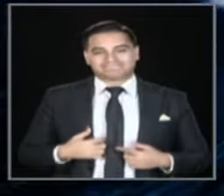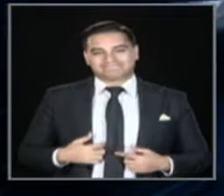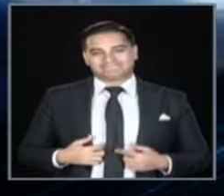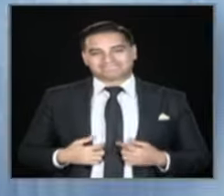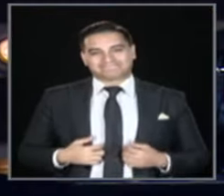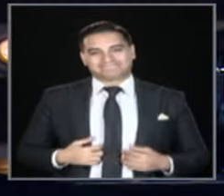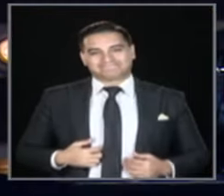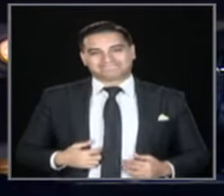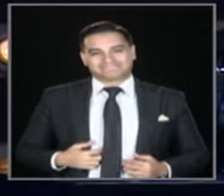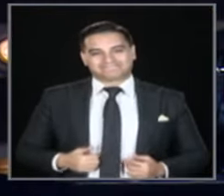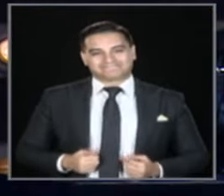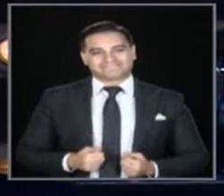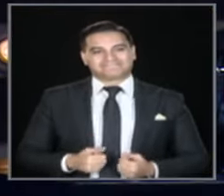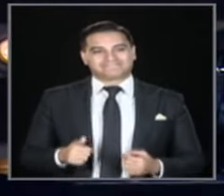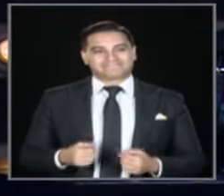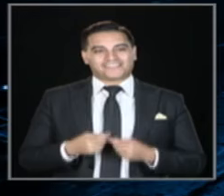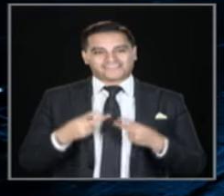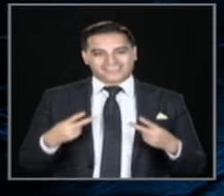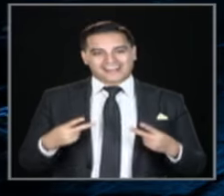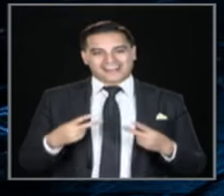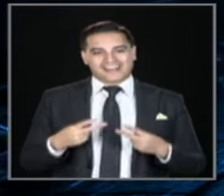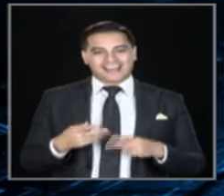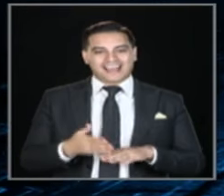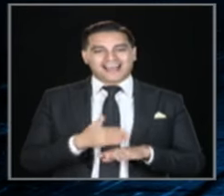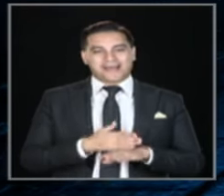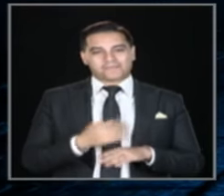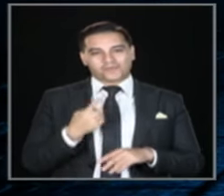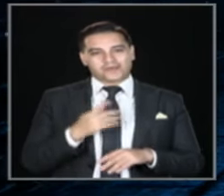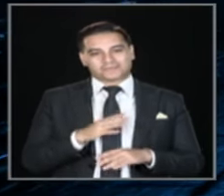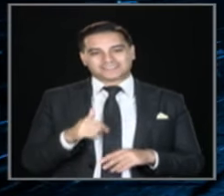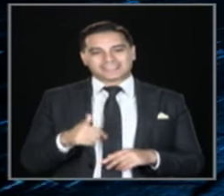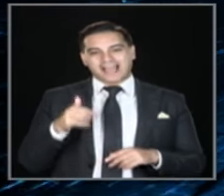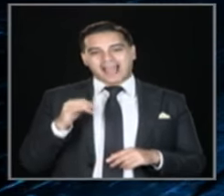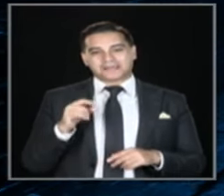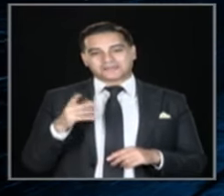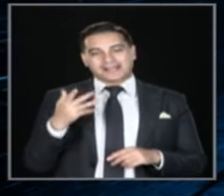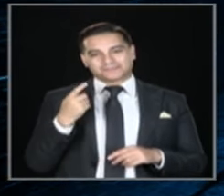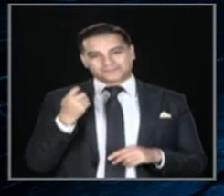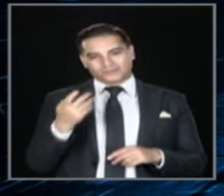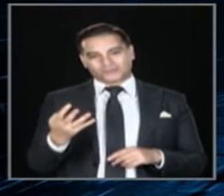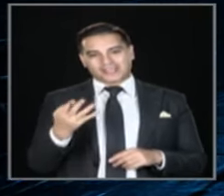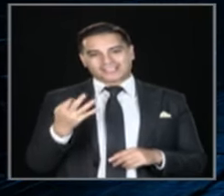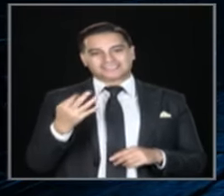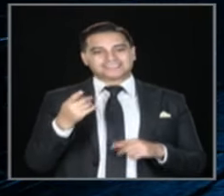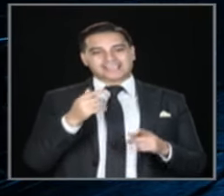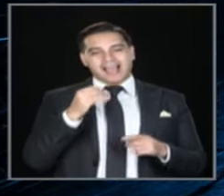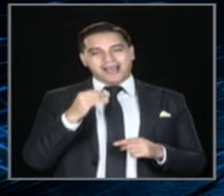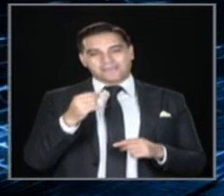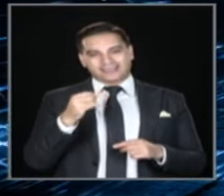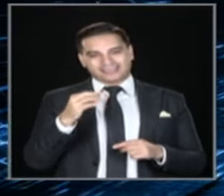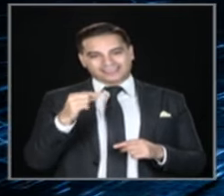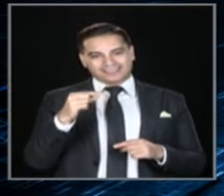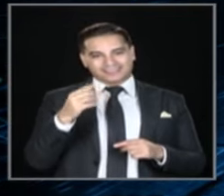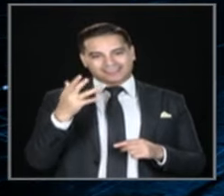اردك في نهايه الفقره ايمن بحر 35 نقطه احمد سليمان 55